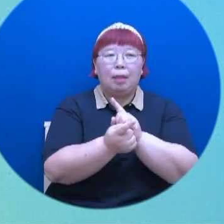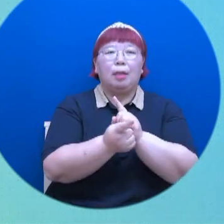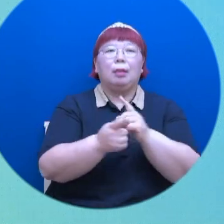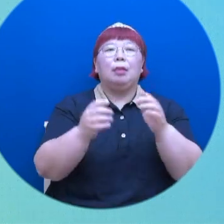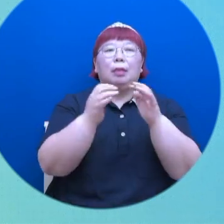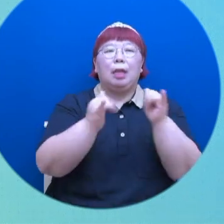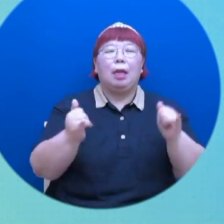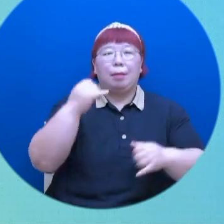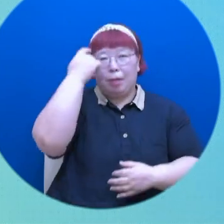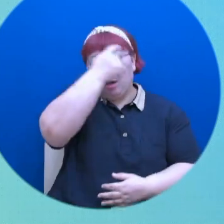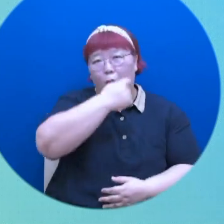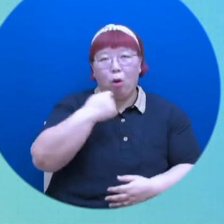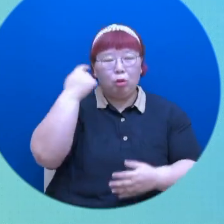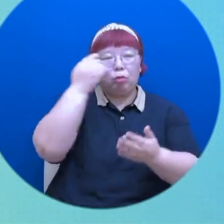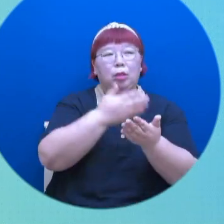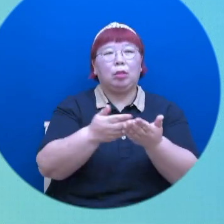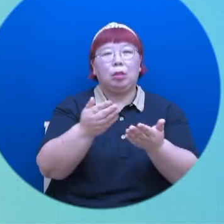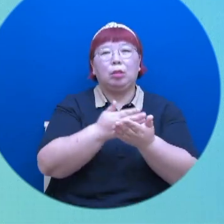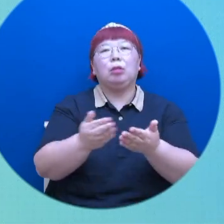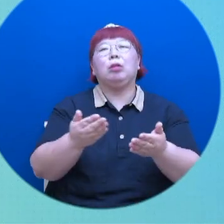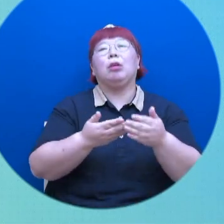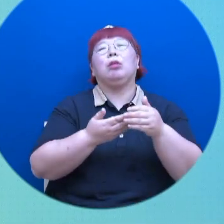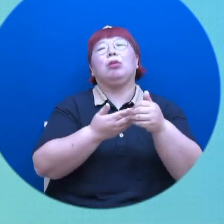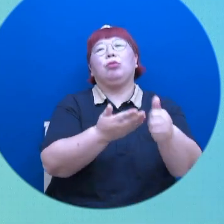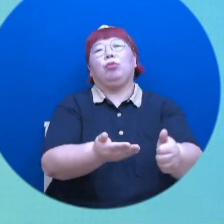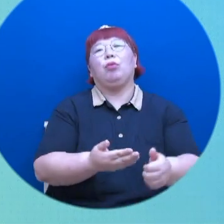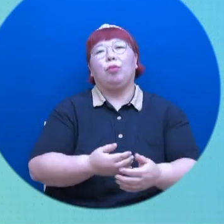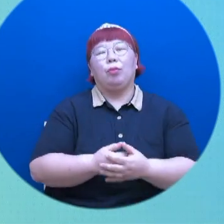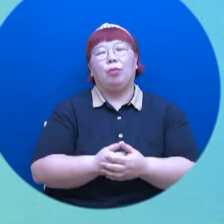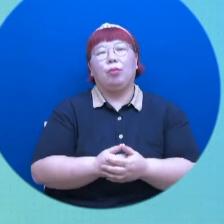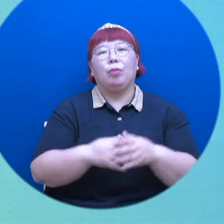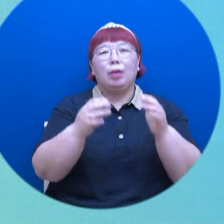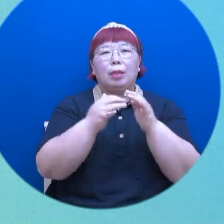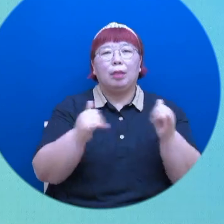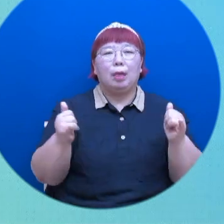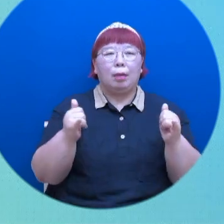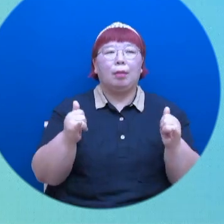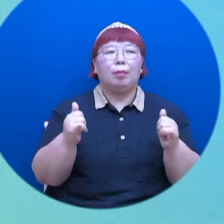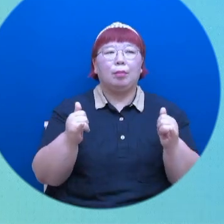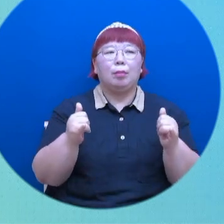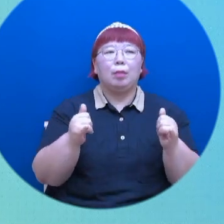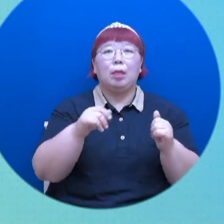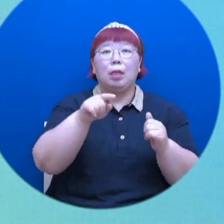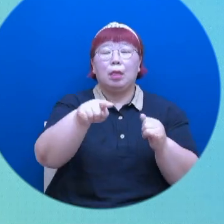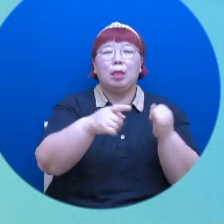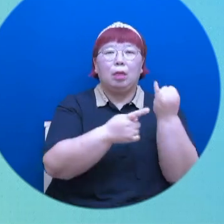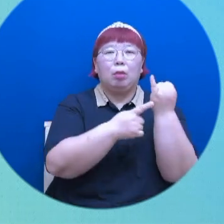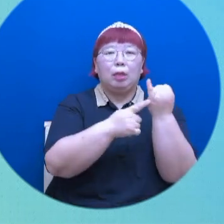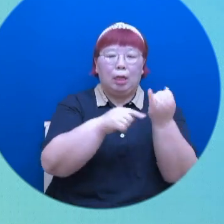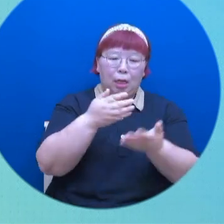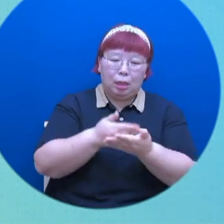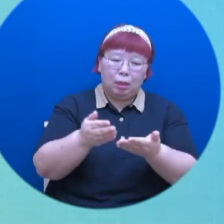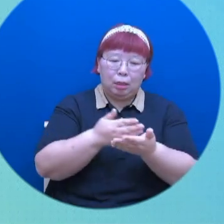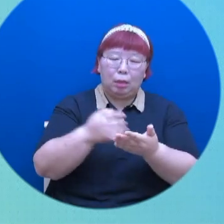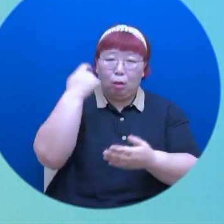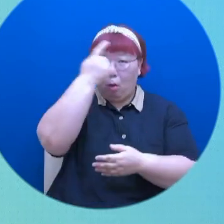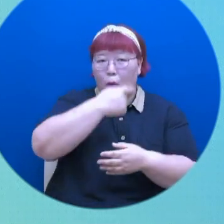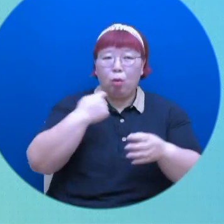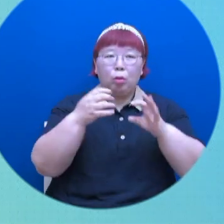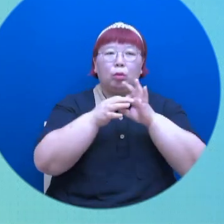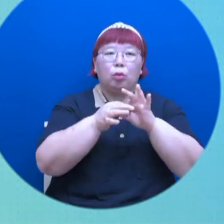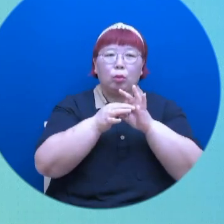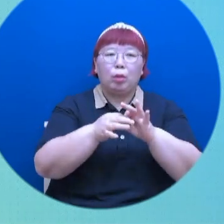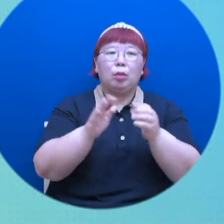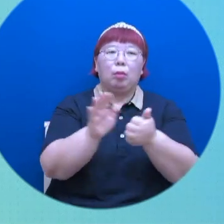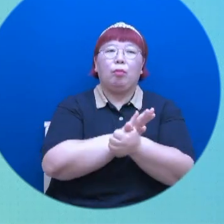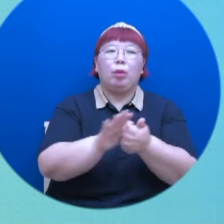사람들의 얼굴을 그려주기 시작합니다. 사람들이요, 이 자매님이 그려준 얼굴을 통해서